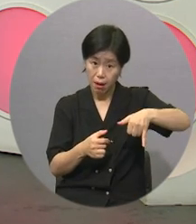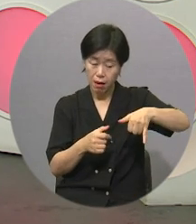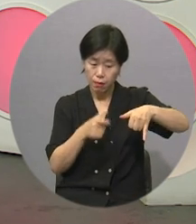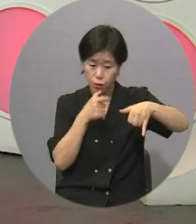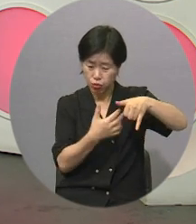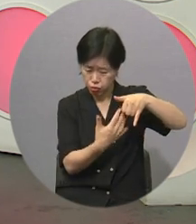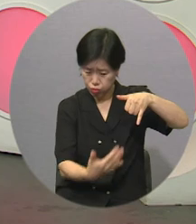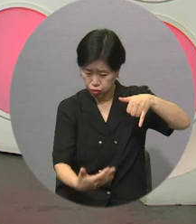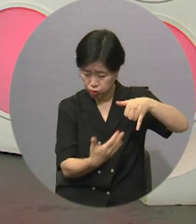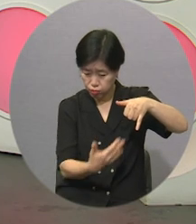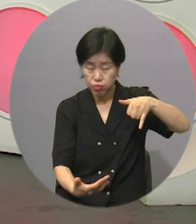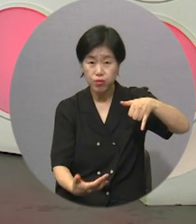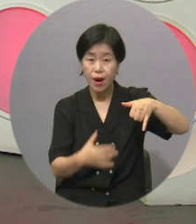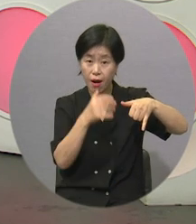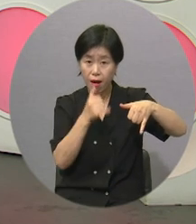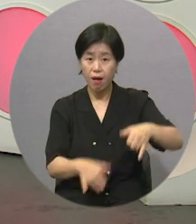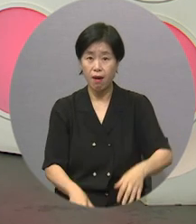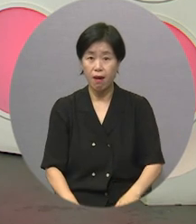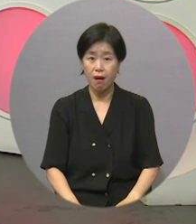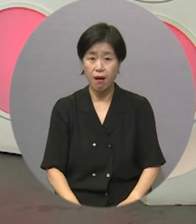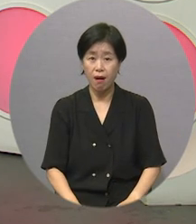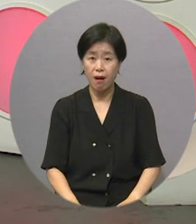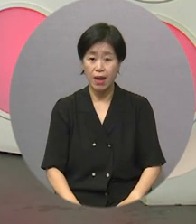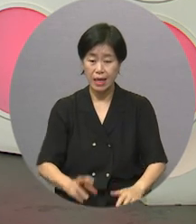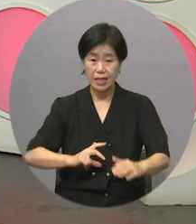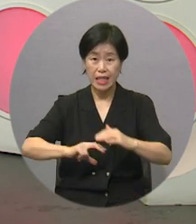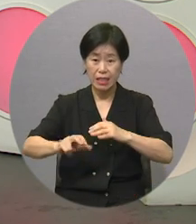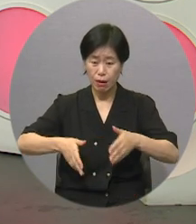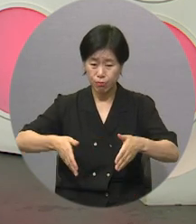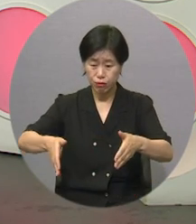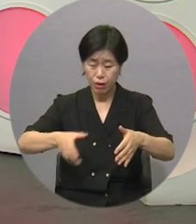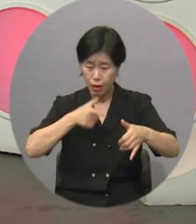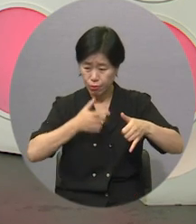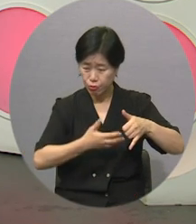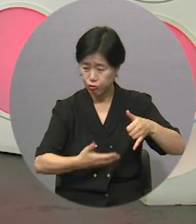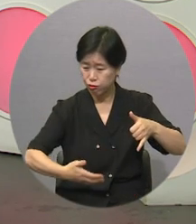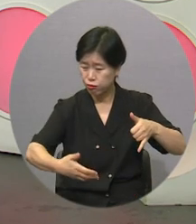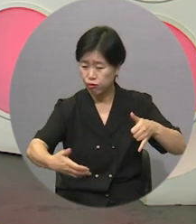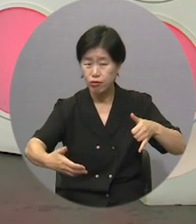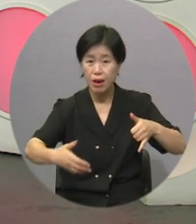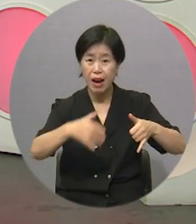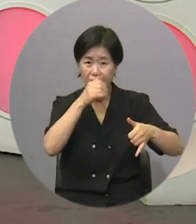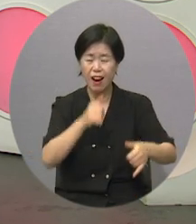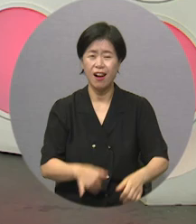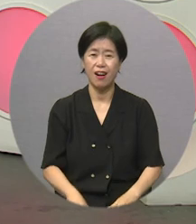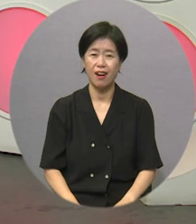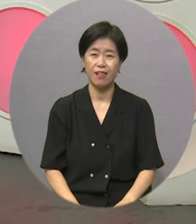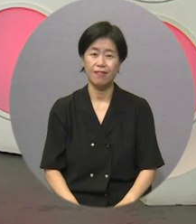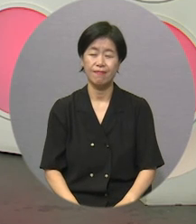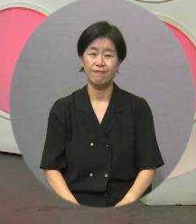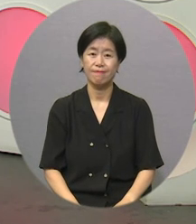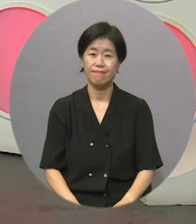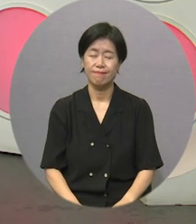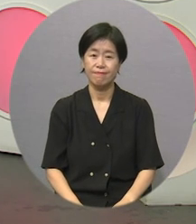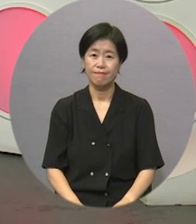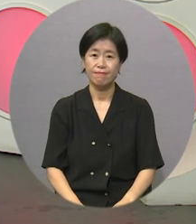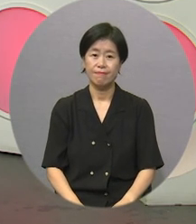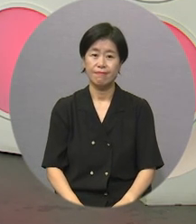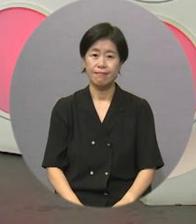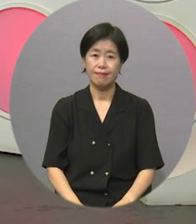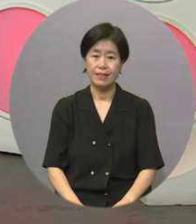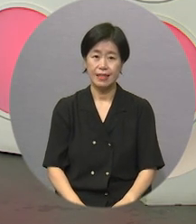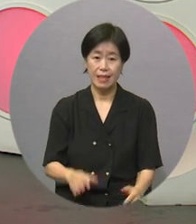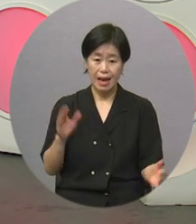국물이 줄줄 흐르고 있었고 지하철 통로를 흐르는 국물이 저의 앞에까지 왔습니다.